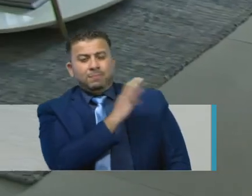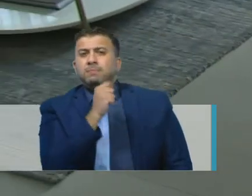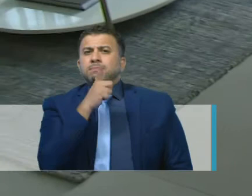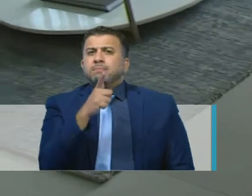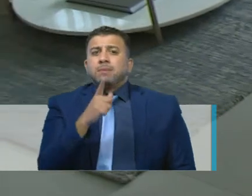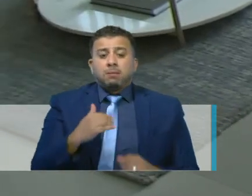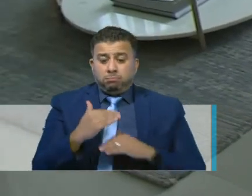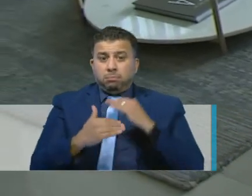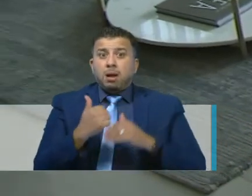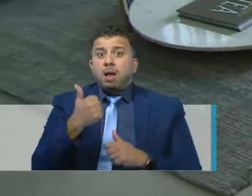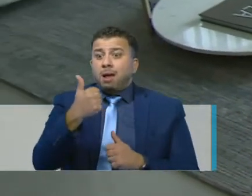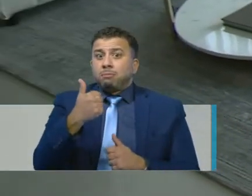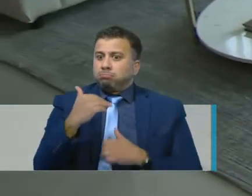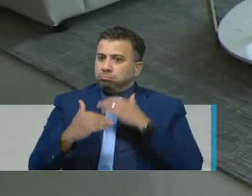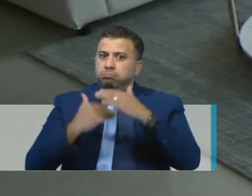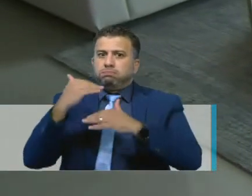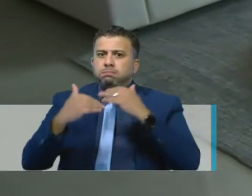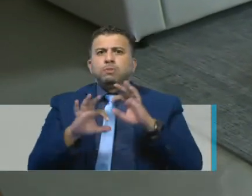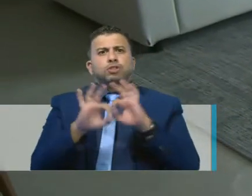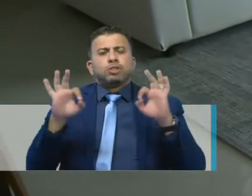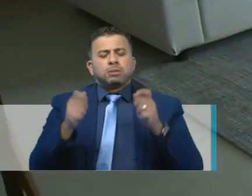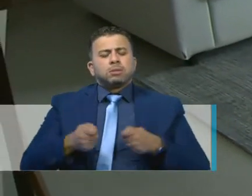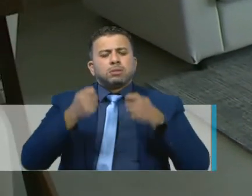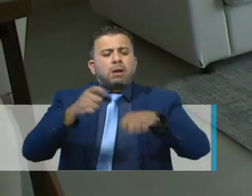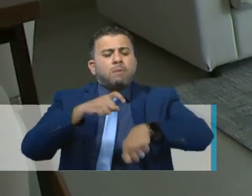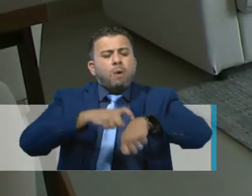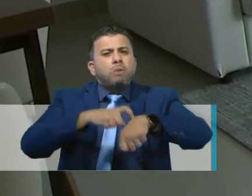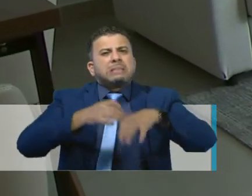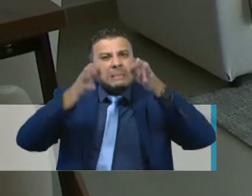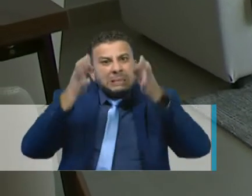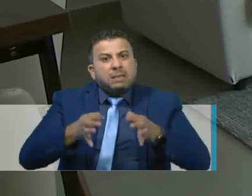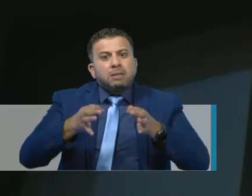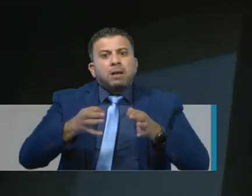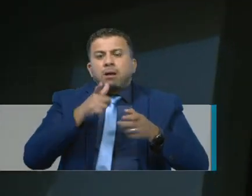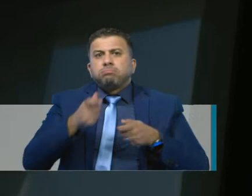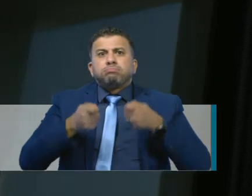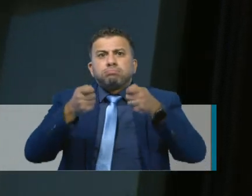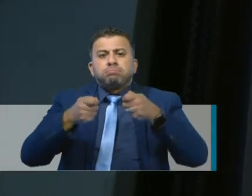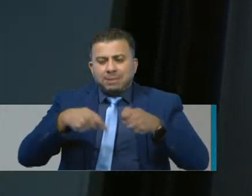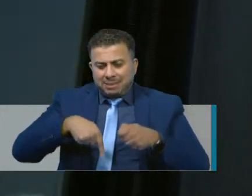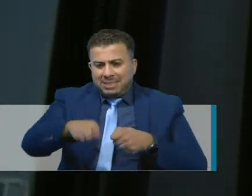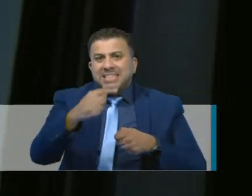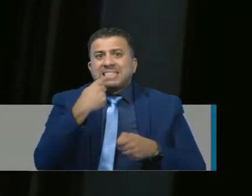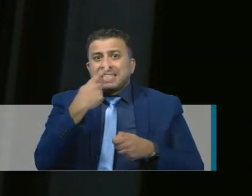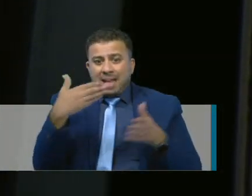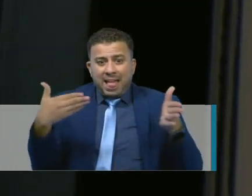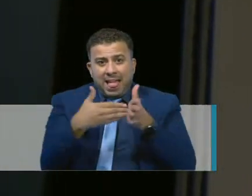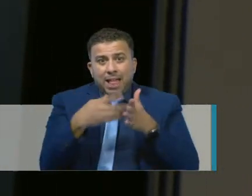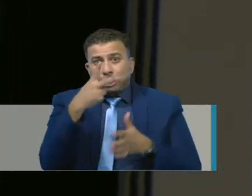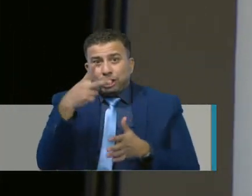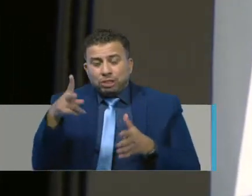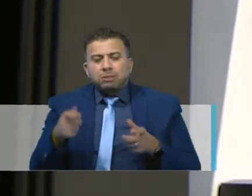مرحلته الأولى لمراحل متقدمة ليتم تسليمه في موعده المحدد نهاية العام الجاري، ويعتبر هذا